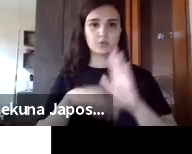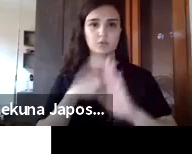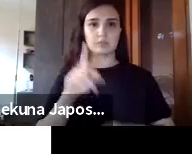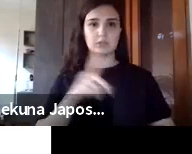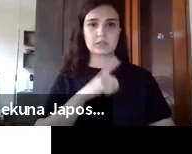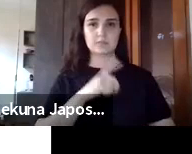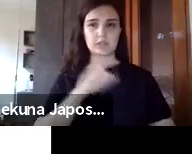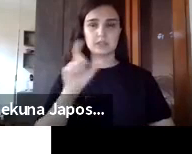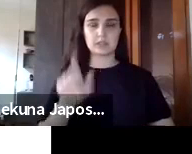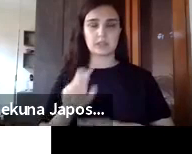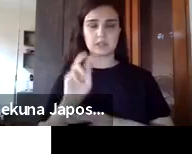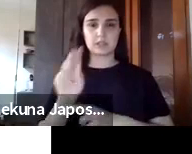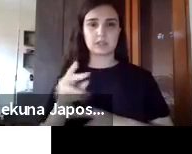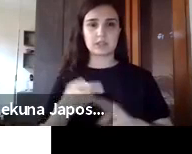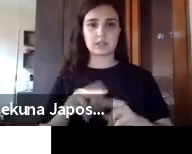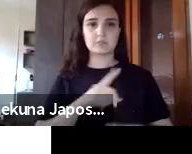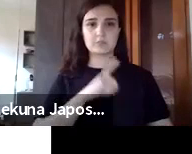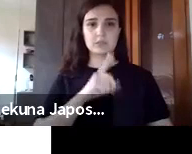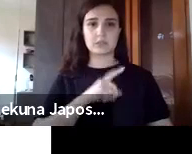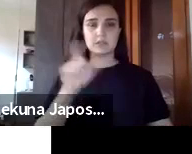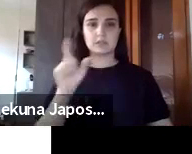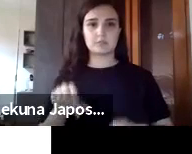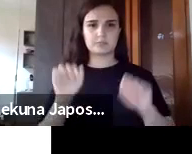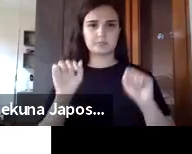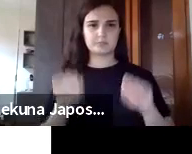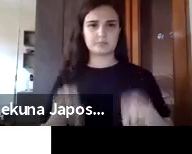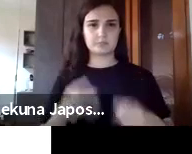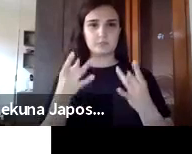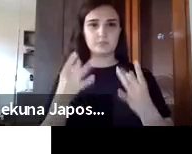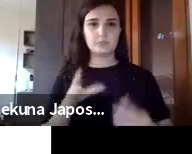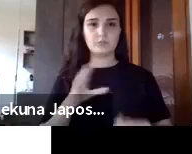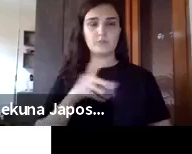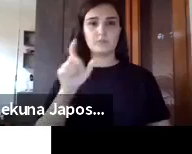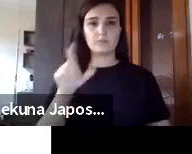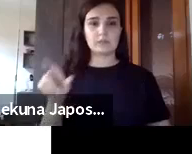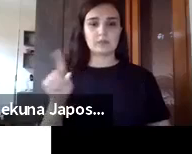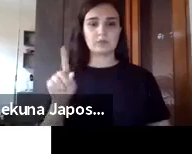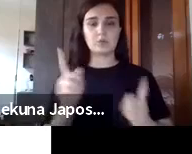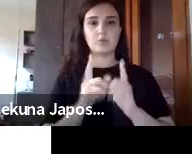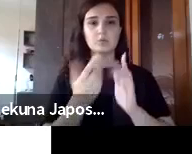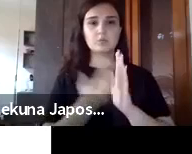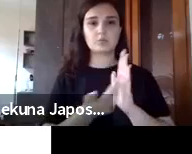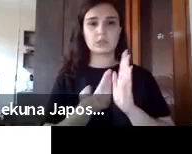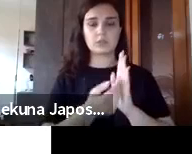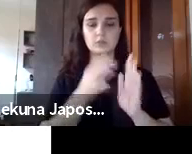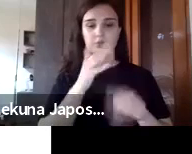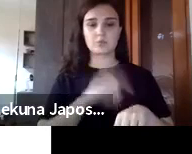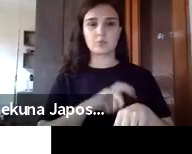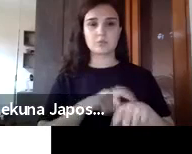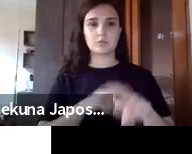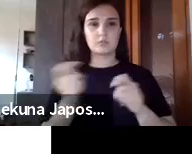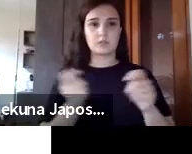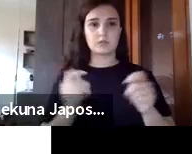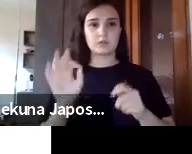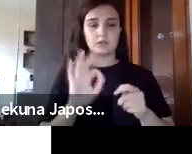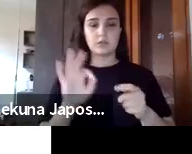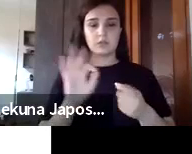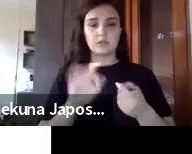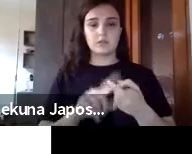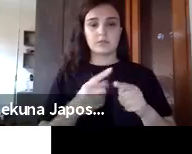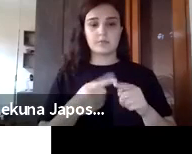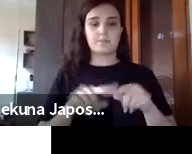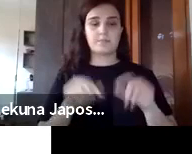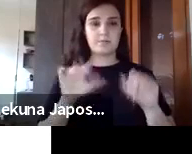სპეციალისტს მიმართოთ. ეს სპეციალისტი შეიძლება არ ვიცი, უბრალოდ იყოს ადამიანი რომელიც კონსულტაციას გაგიწევთ დროის მართვასთან დაკავშირებით. ეს შეიძლება